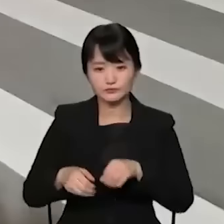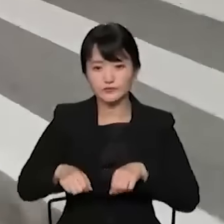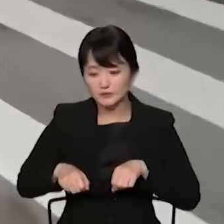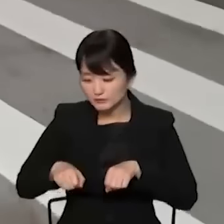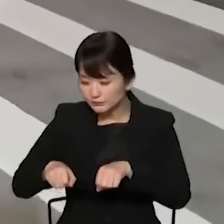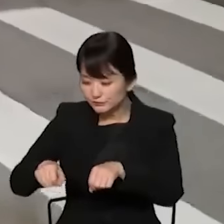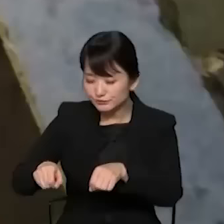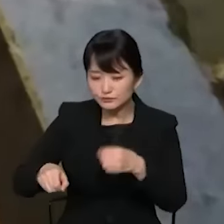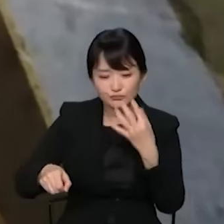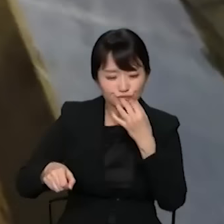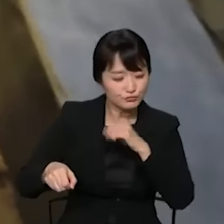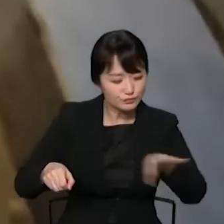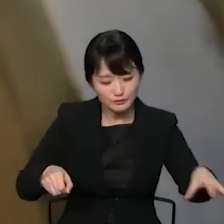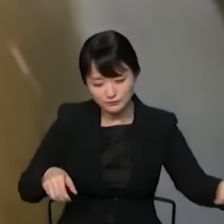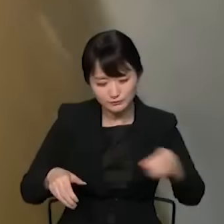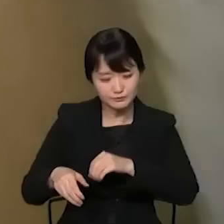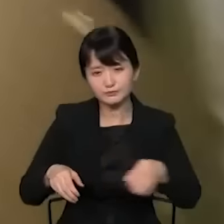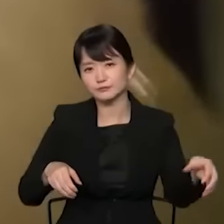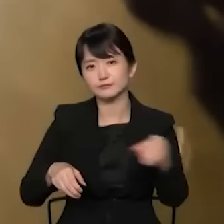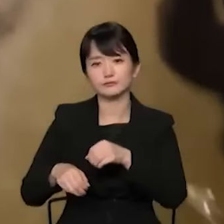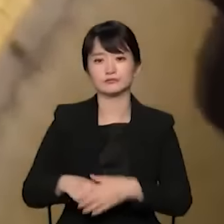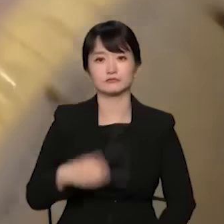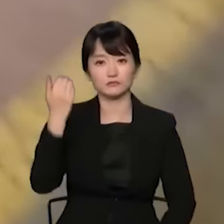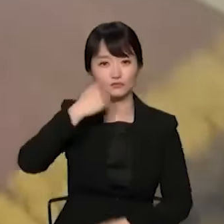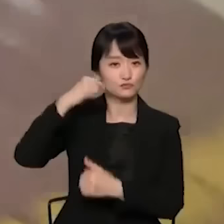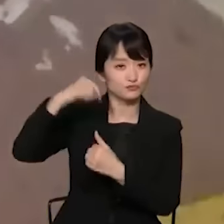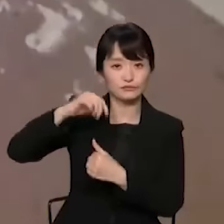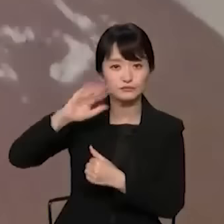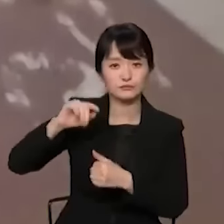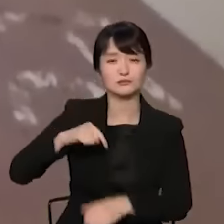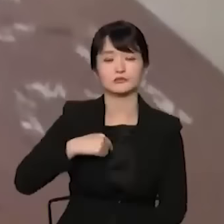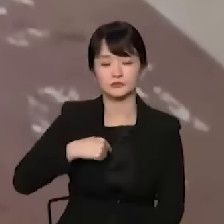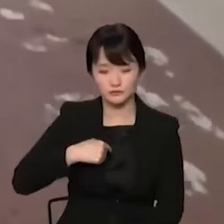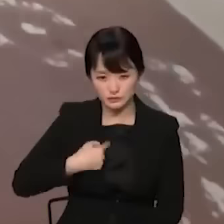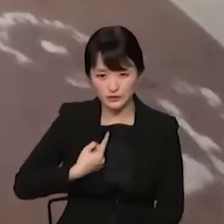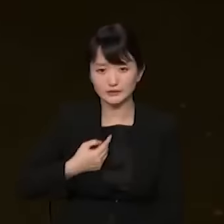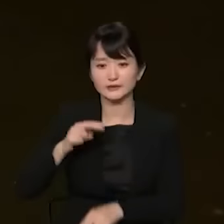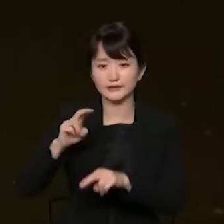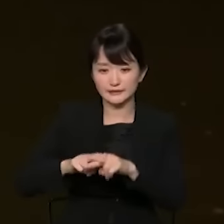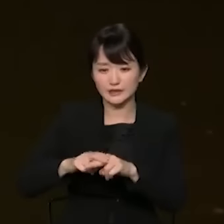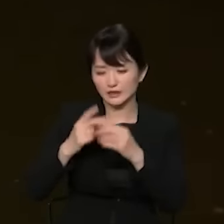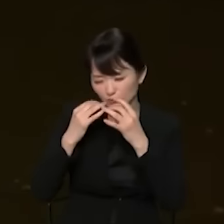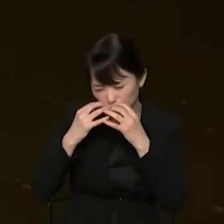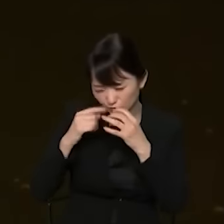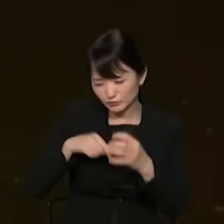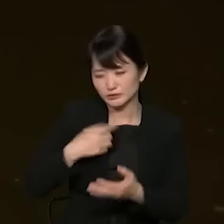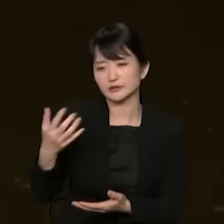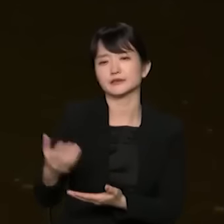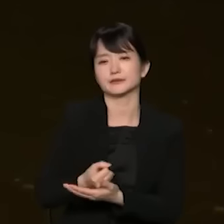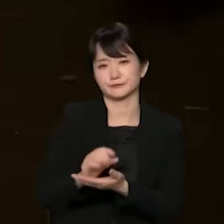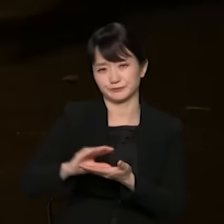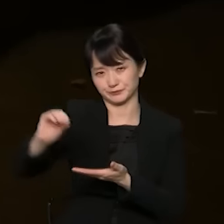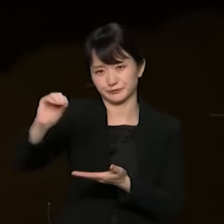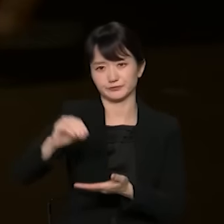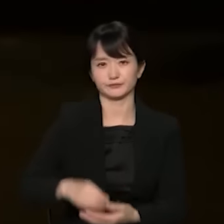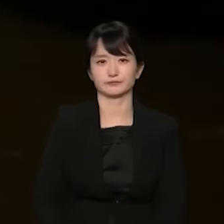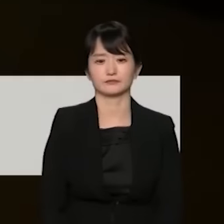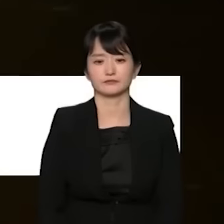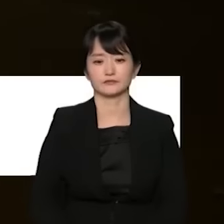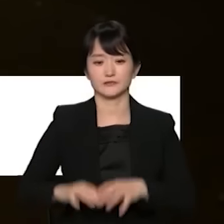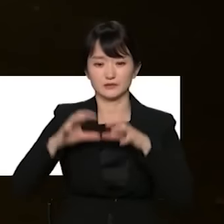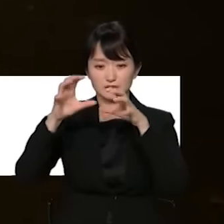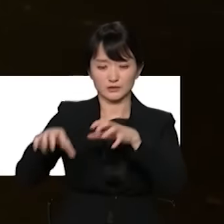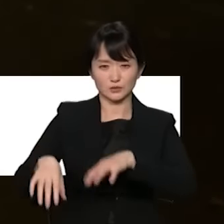다니며 쓰레기를 주웠습니다. 누가 시키지 않아도 자신이 앉았던 자리 쓰레기는 스스로 주웠습니다. 세계